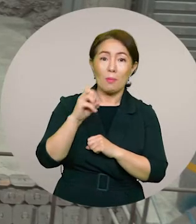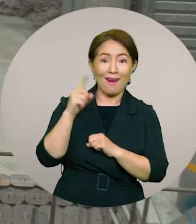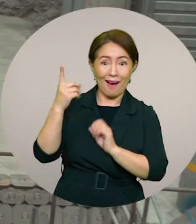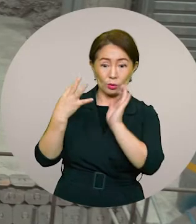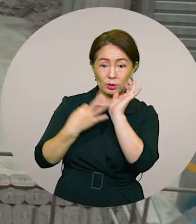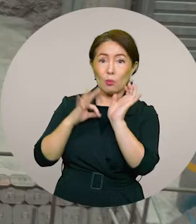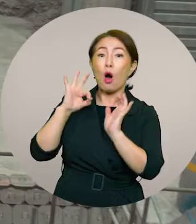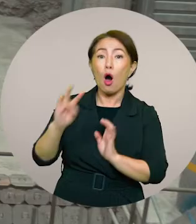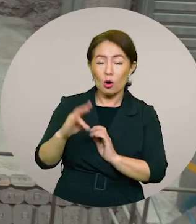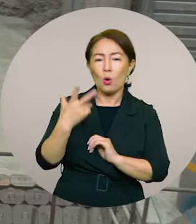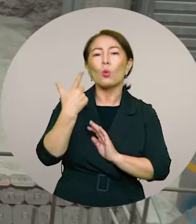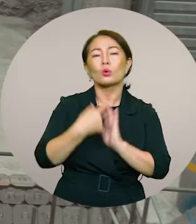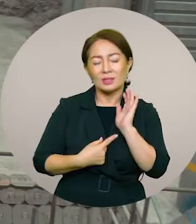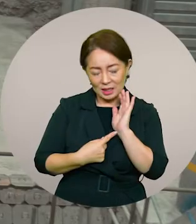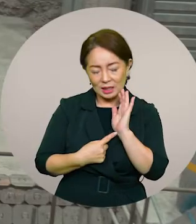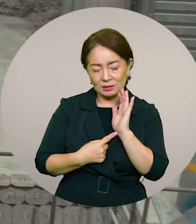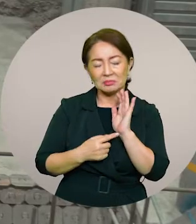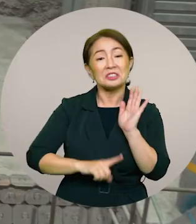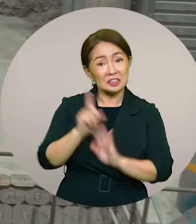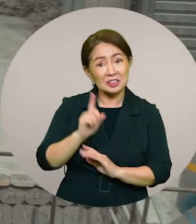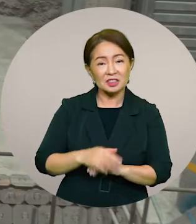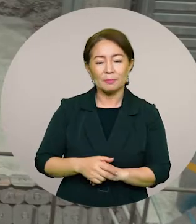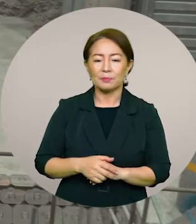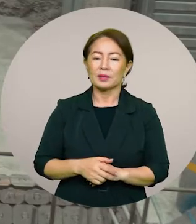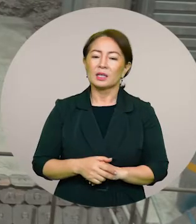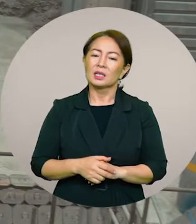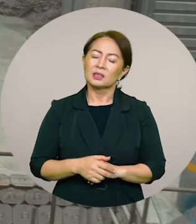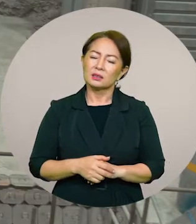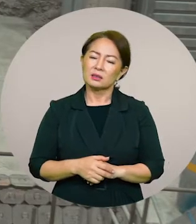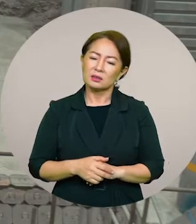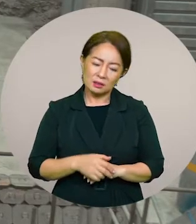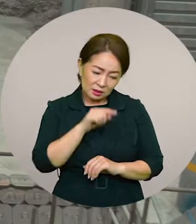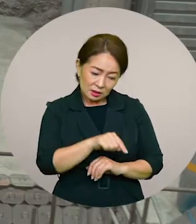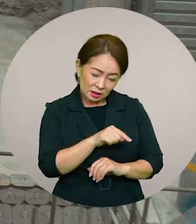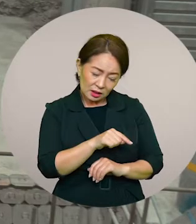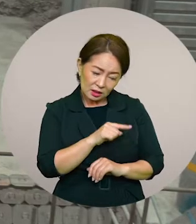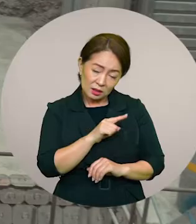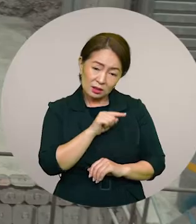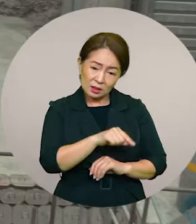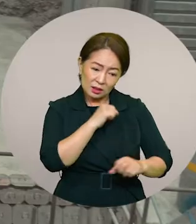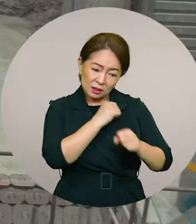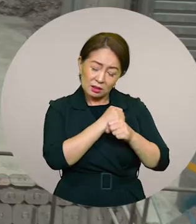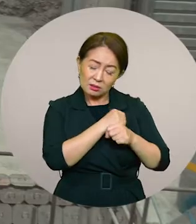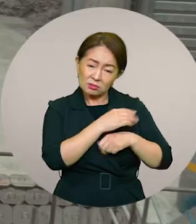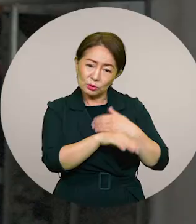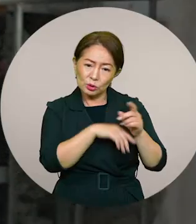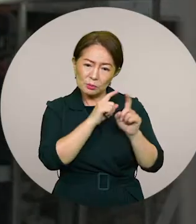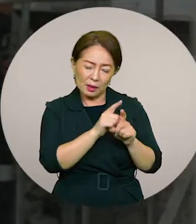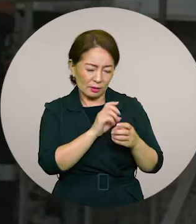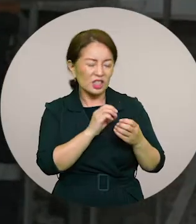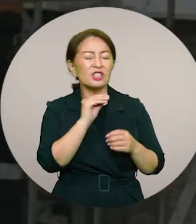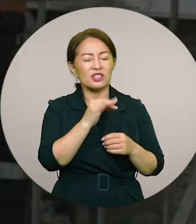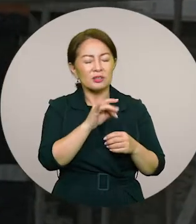2018 оны 3 сараас эхэлсэн байгаа. За GCR компани гүйцэтгэх байгууллага. GCR компани үндсэн гүйцэтгэгчээр